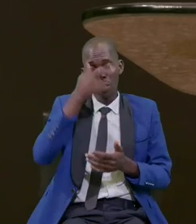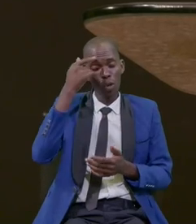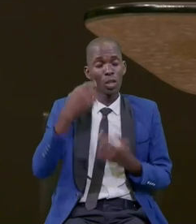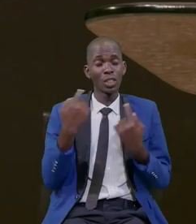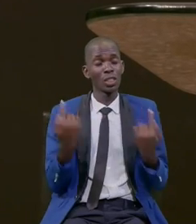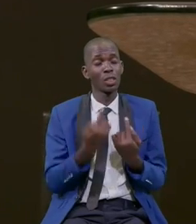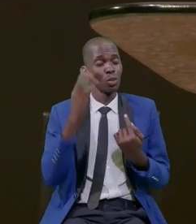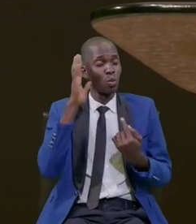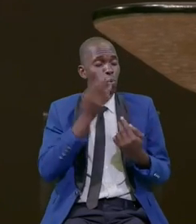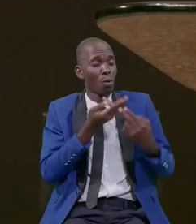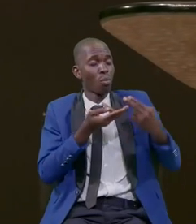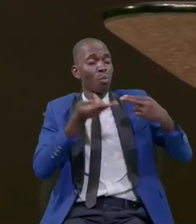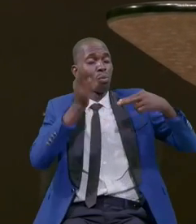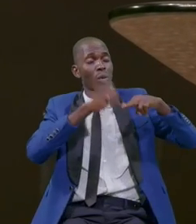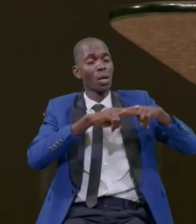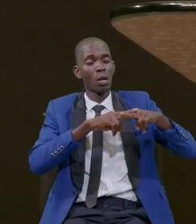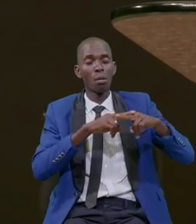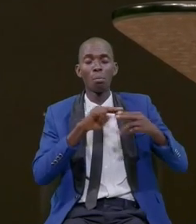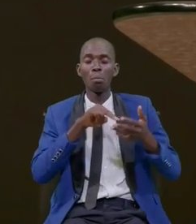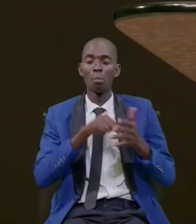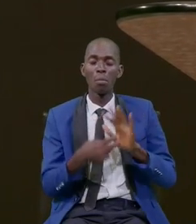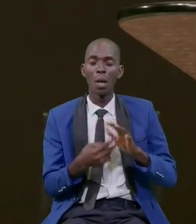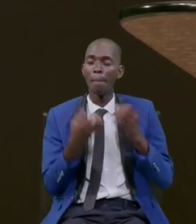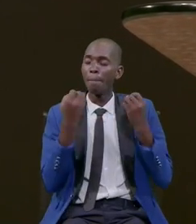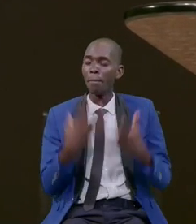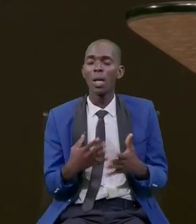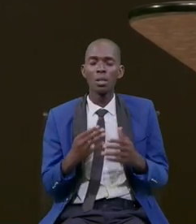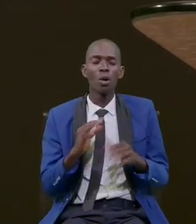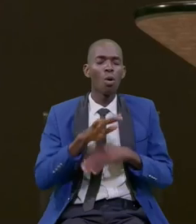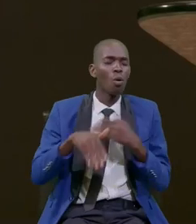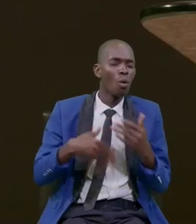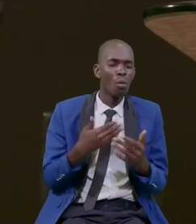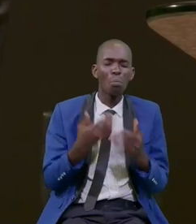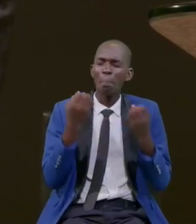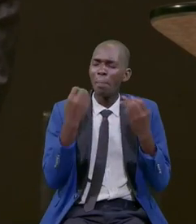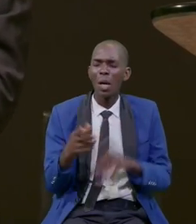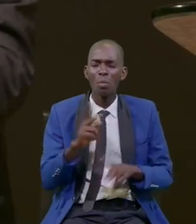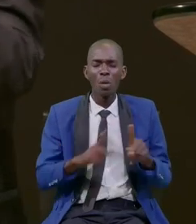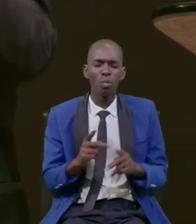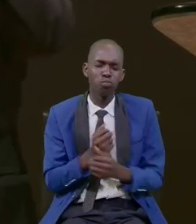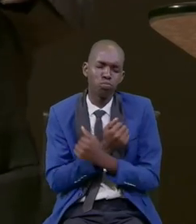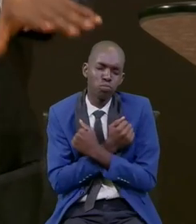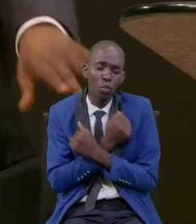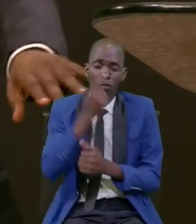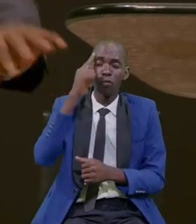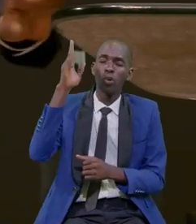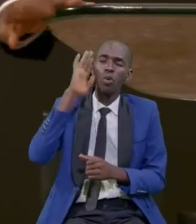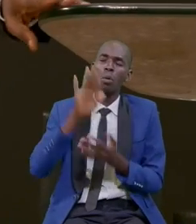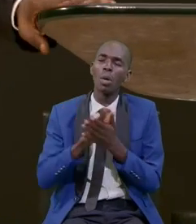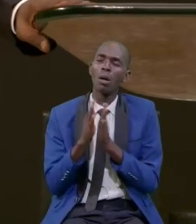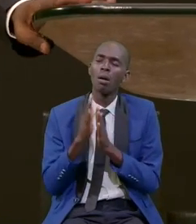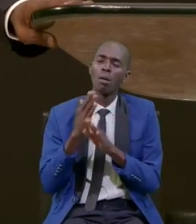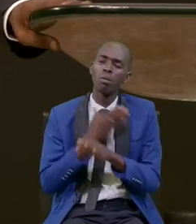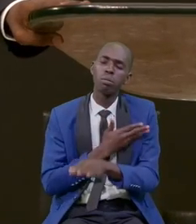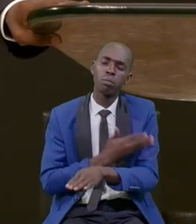se sera accrue, la charité du plus grand nombre, pas de tous, la charité du plus grand nombre se refroidira.